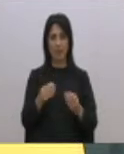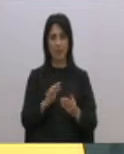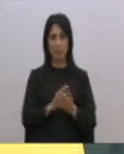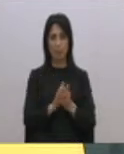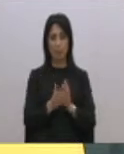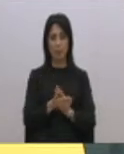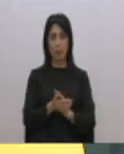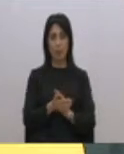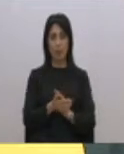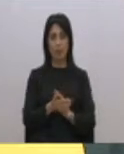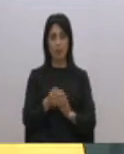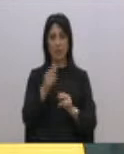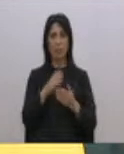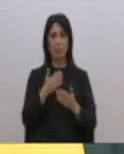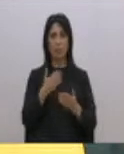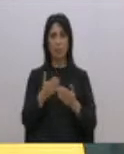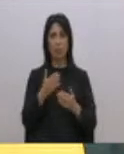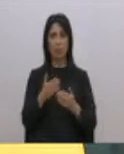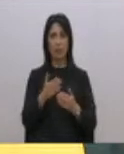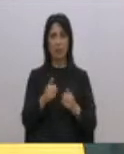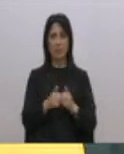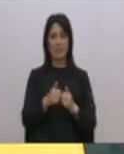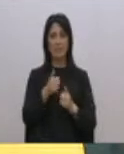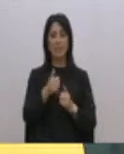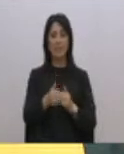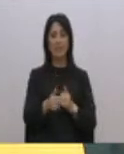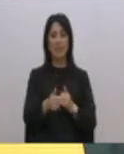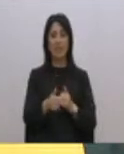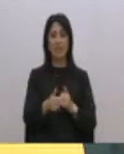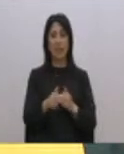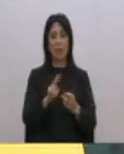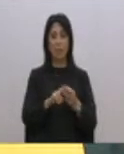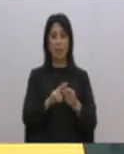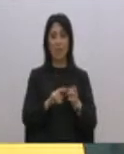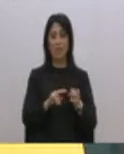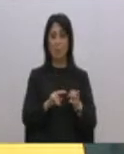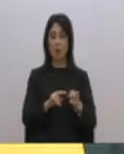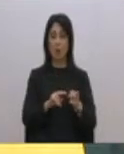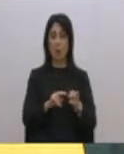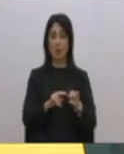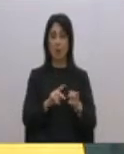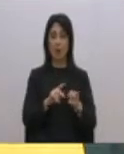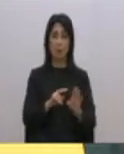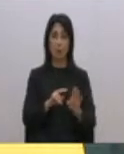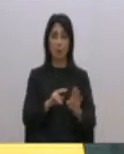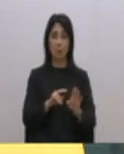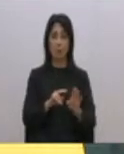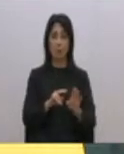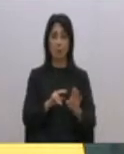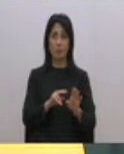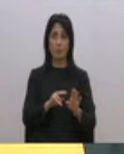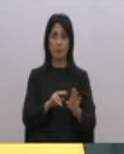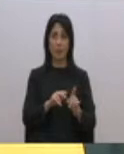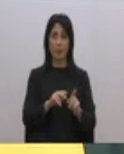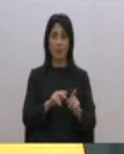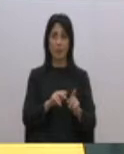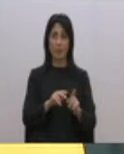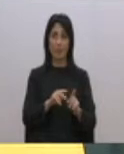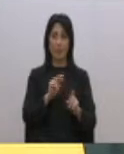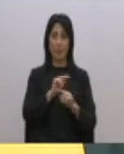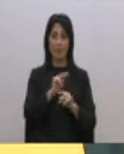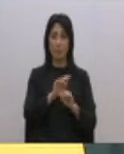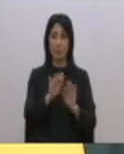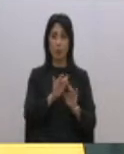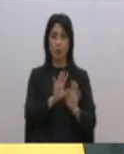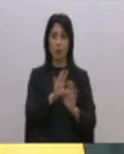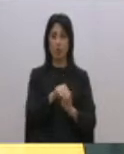მდგომარეობით ბრალდებულები ანუ წინასწარი პატიმრობა არის აკვეთის ღონისძიების სახით. ესე საგანმანათლებლო